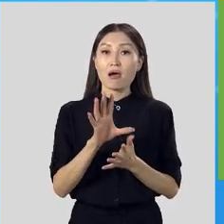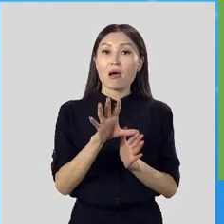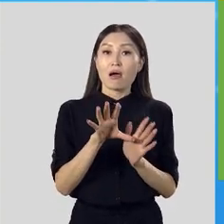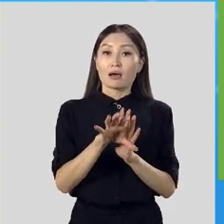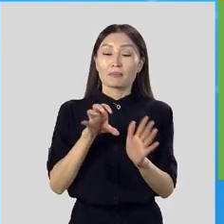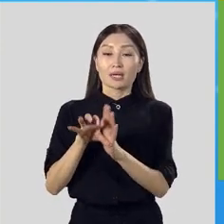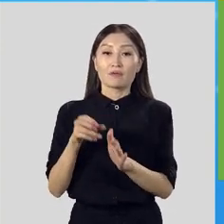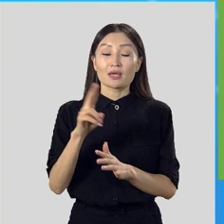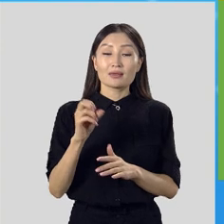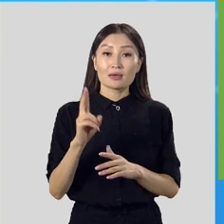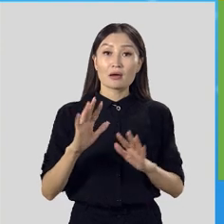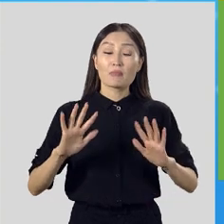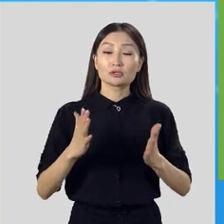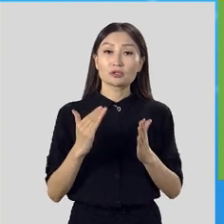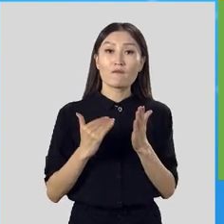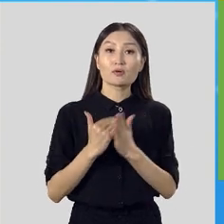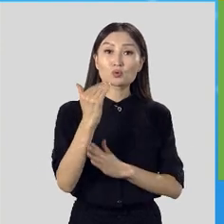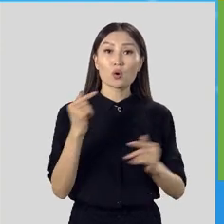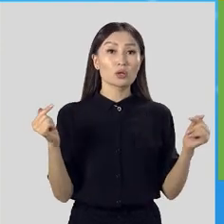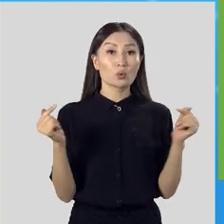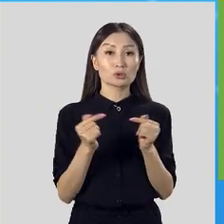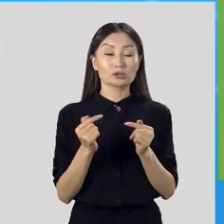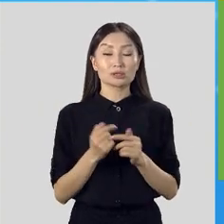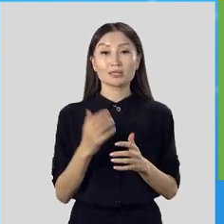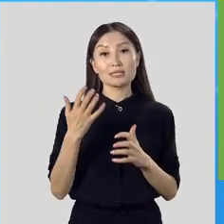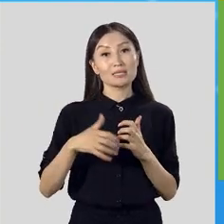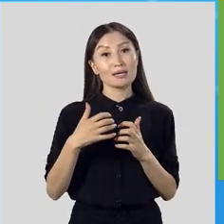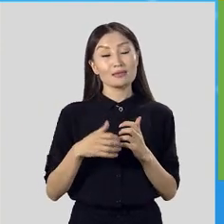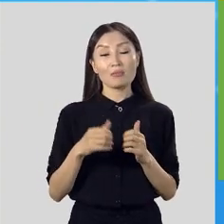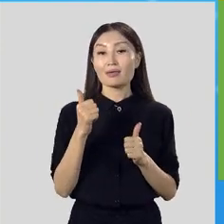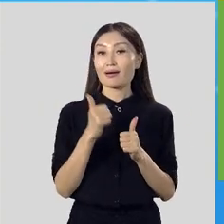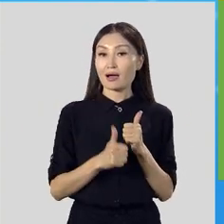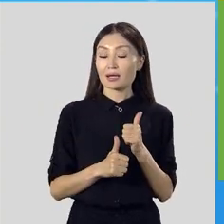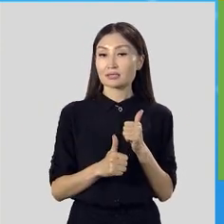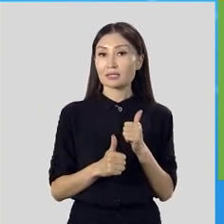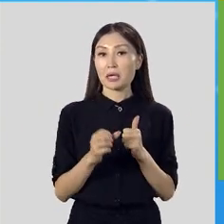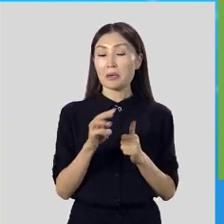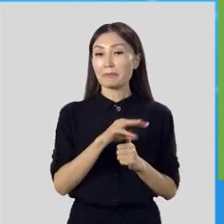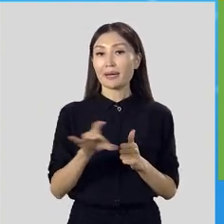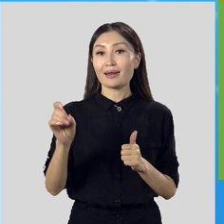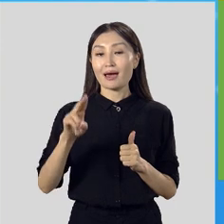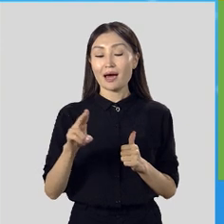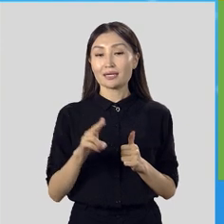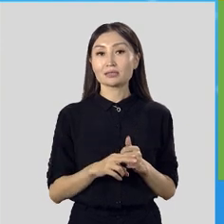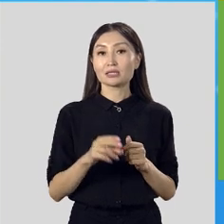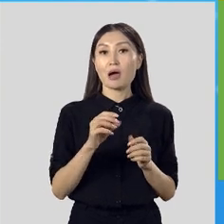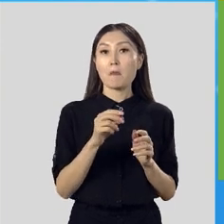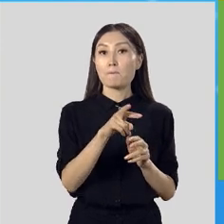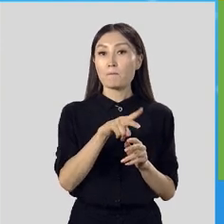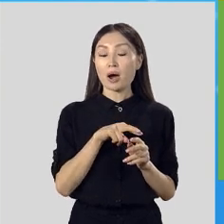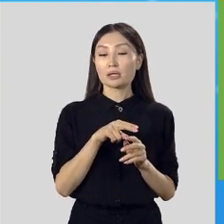Копирование ДНК происходит с высокой точностью. В среднем на каждый 1 000 000 000 комплементарных